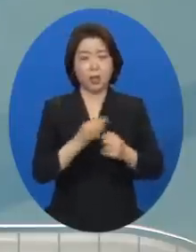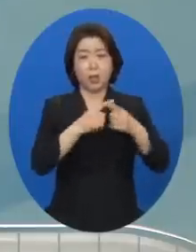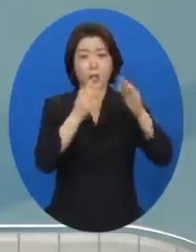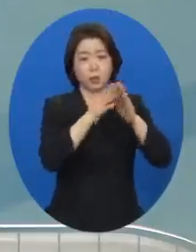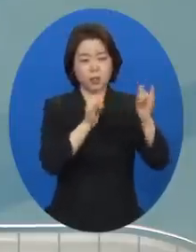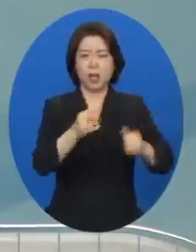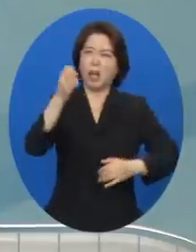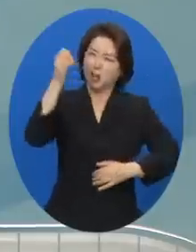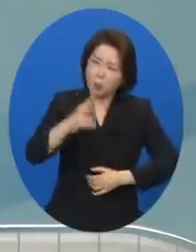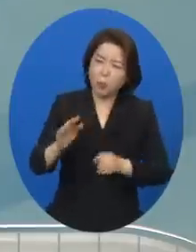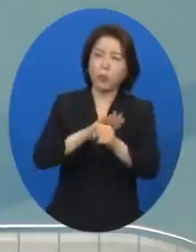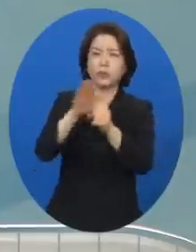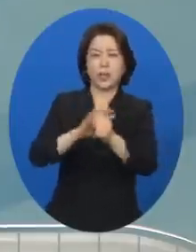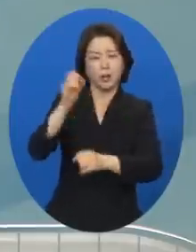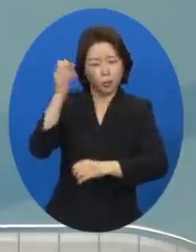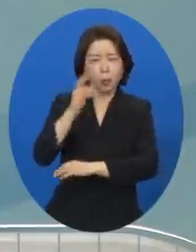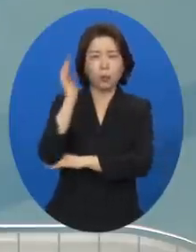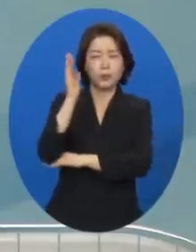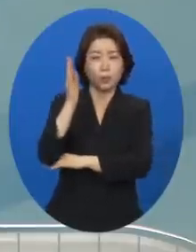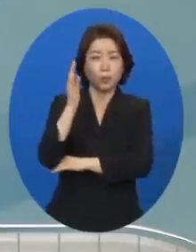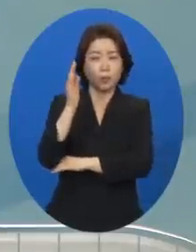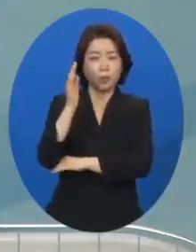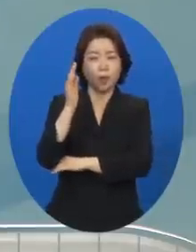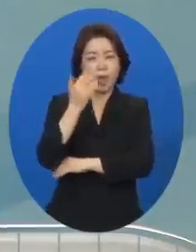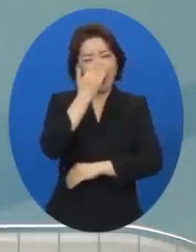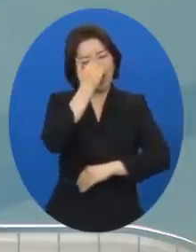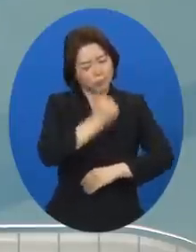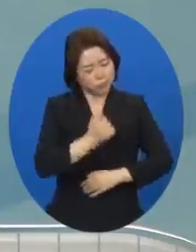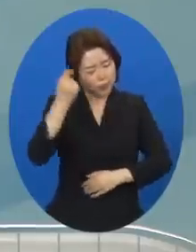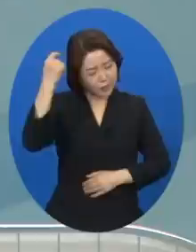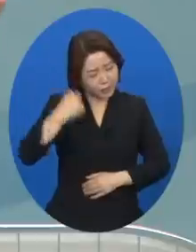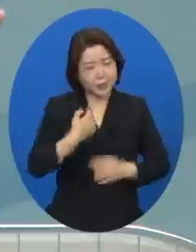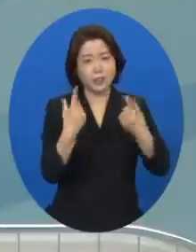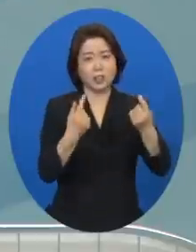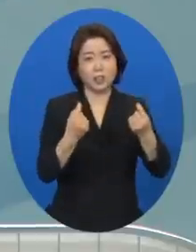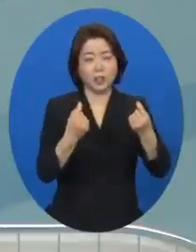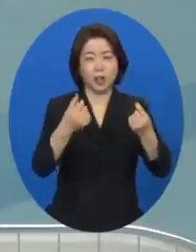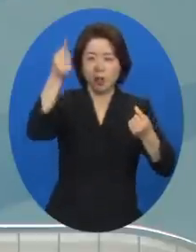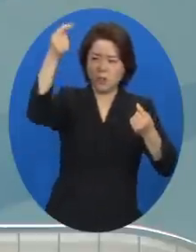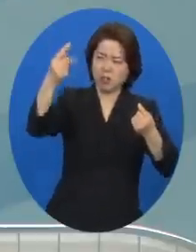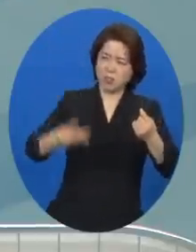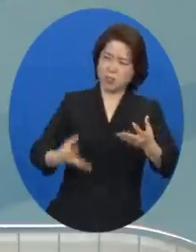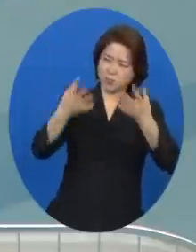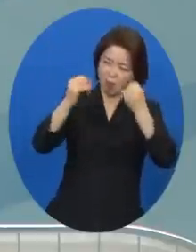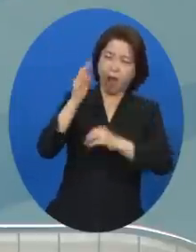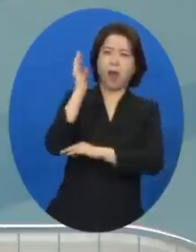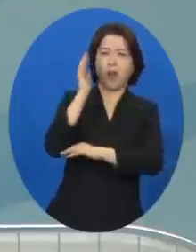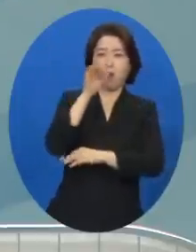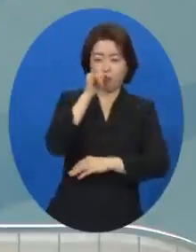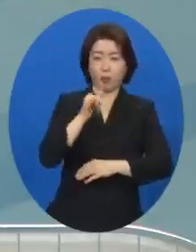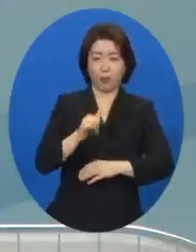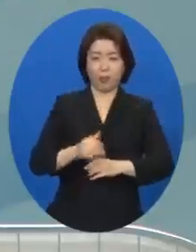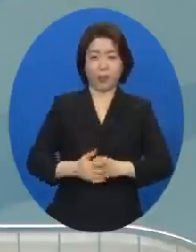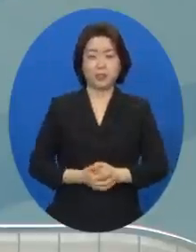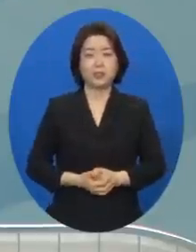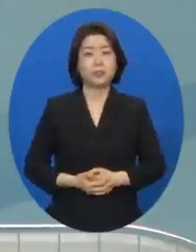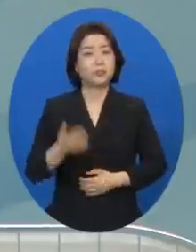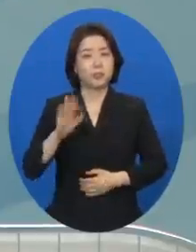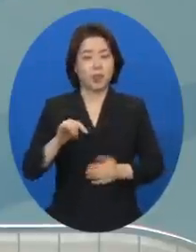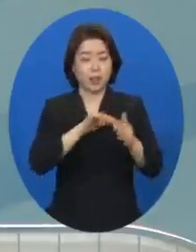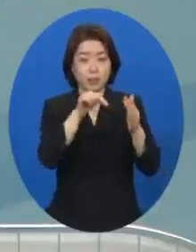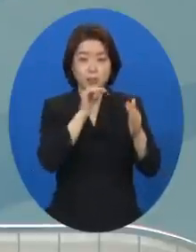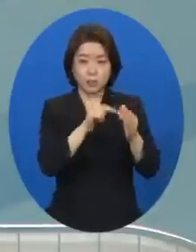또 사랑에 대한 설교를 또한 에 이렇게 느끼실 것 같아요 그동안 여러번 했거든요 근데 그